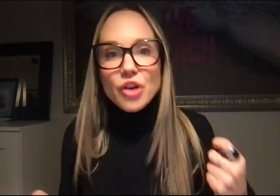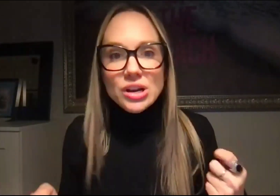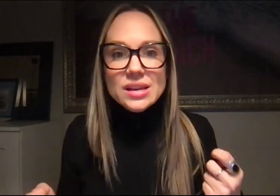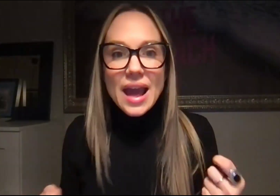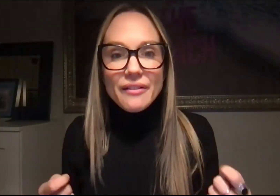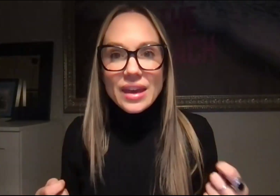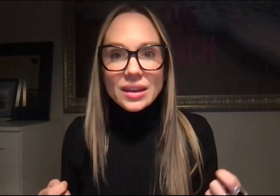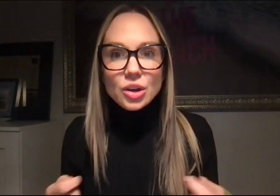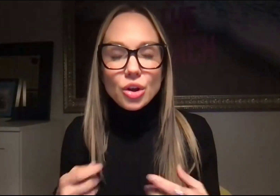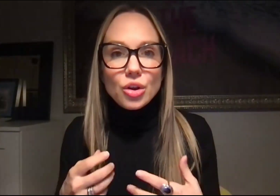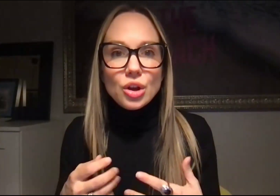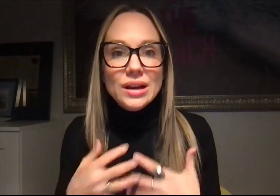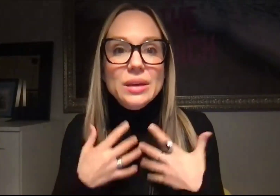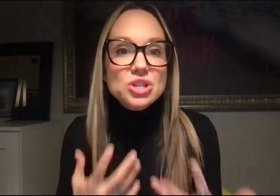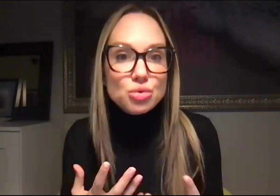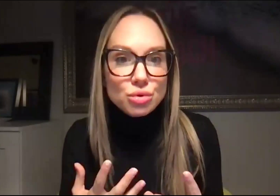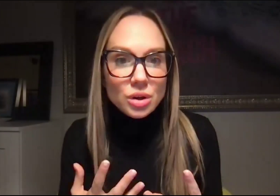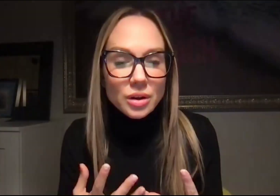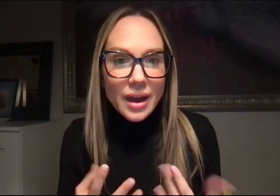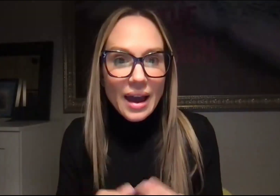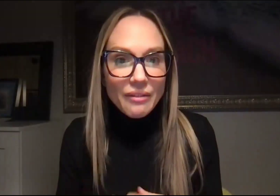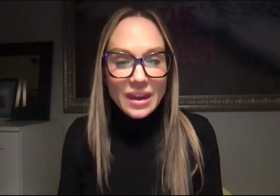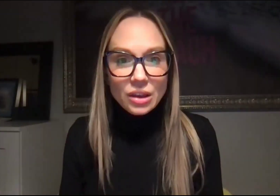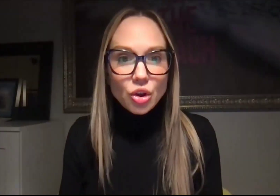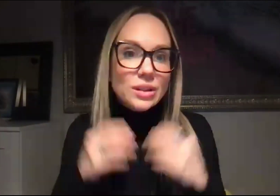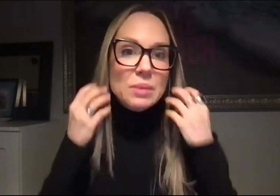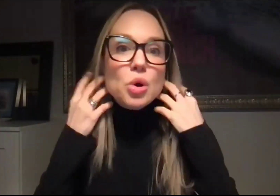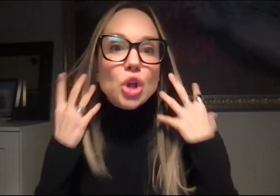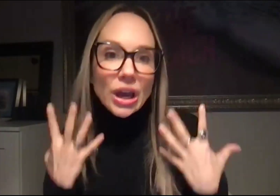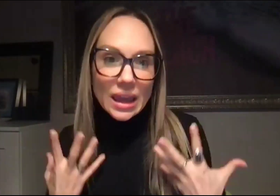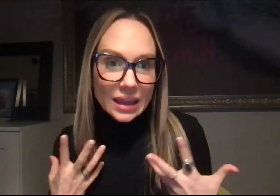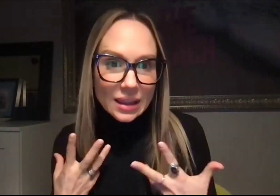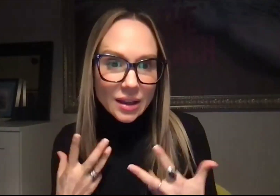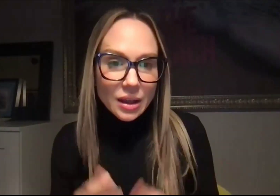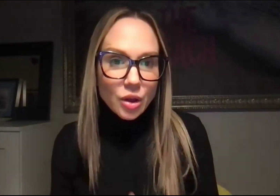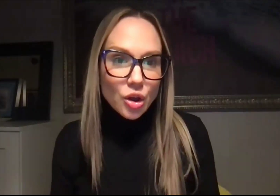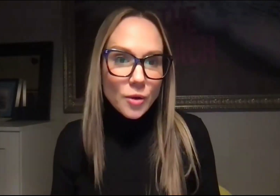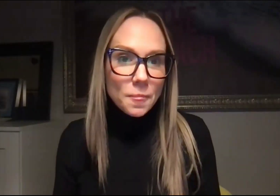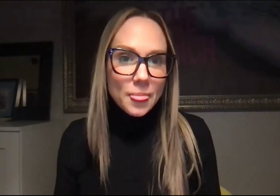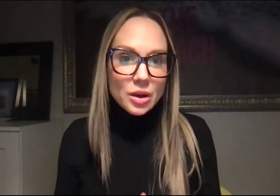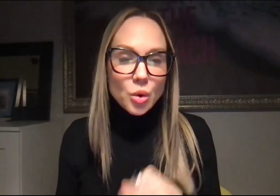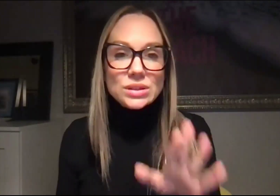faire les folies avec les bijoux, avec des boucles d'oreilles,